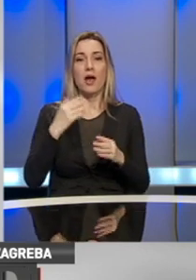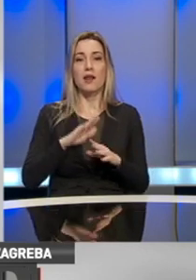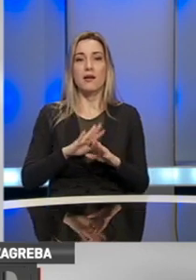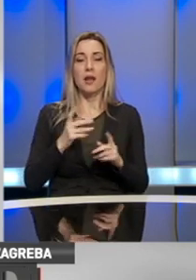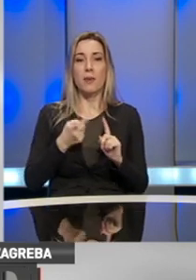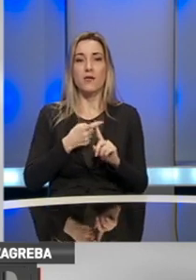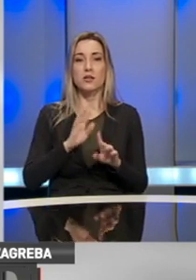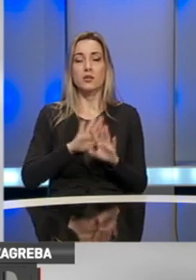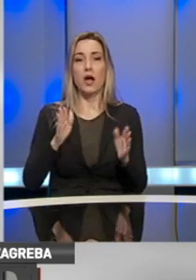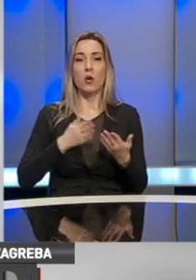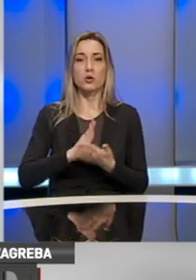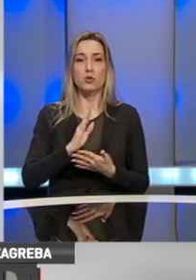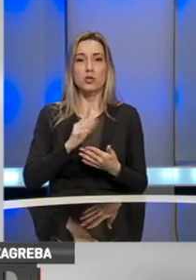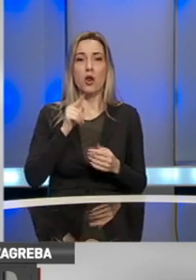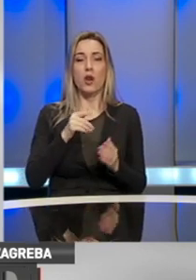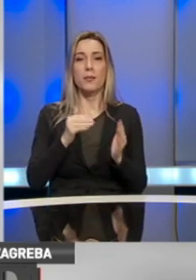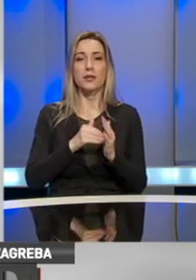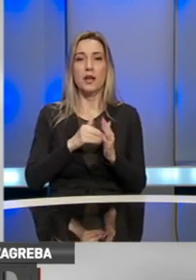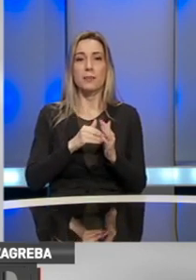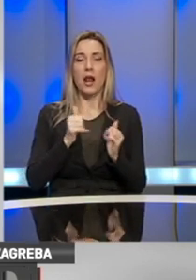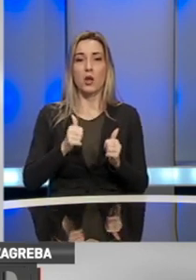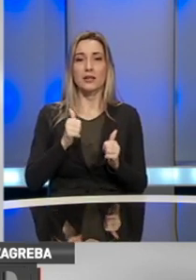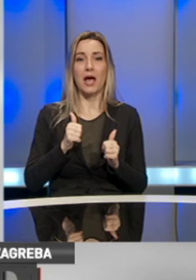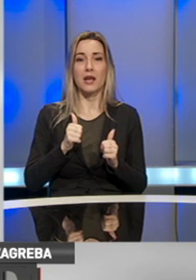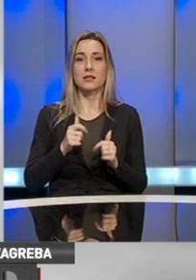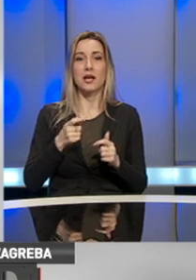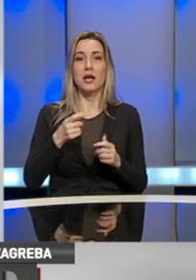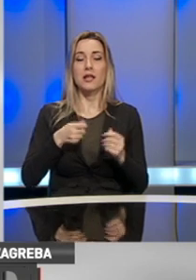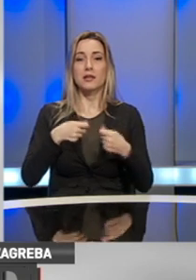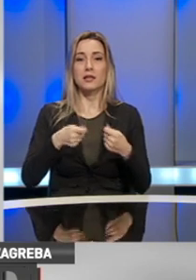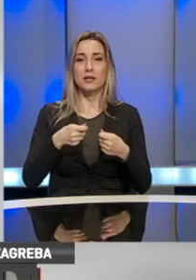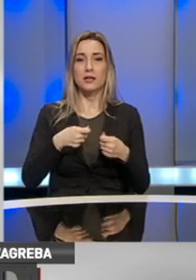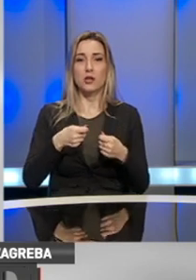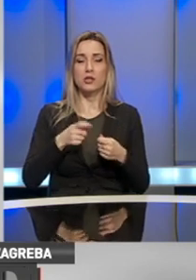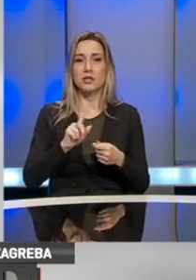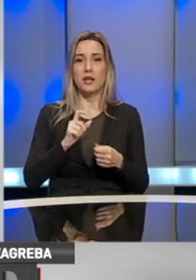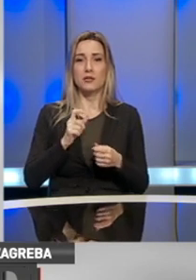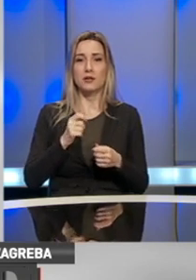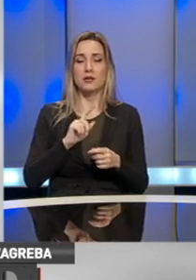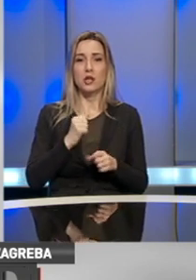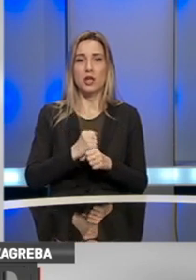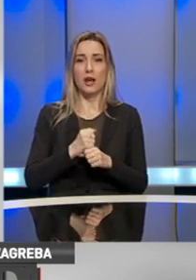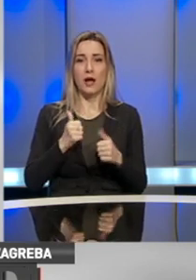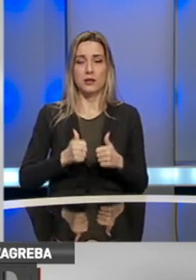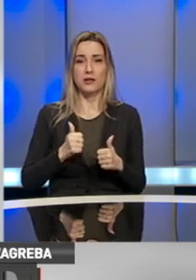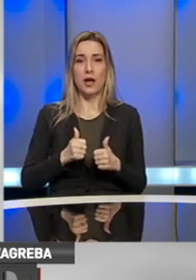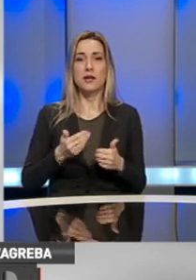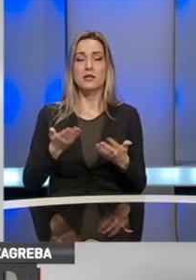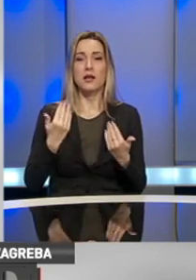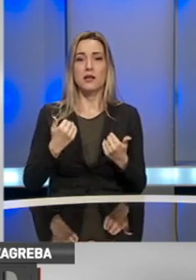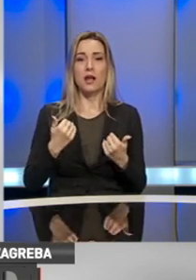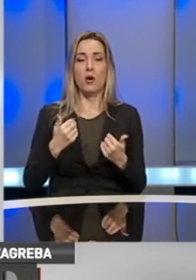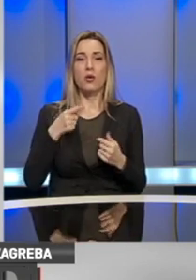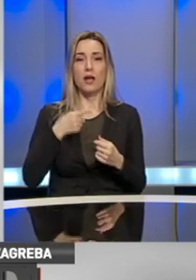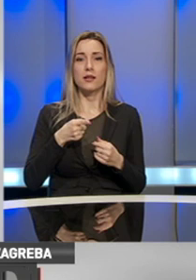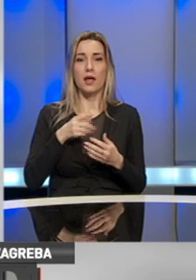slučaju ona bi trebala stupiti od danas, tržnice od danas neće raditi u Hrvatskoj, tako da se